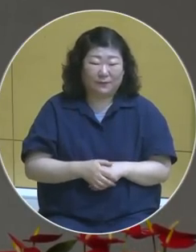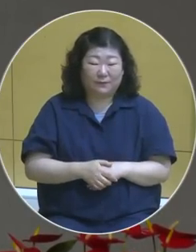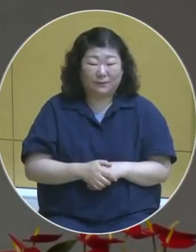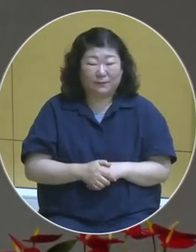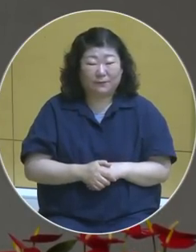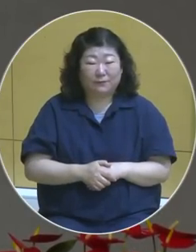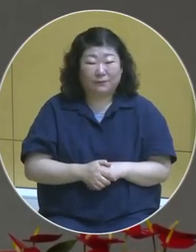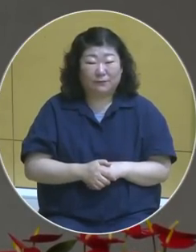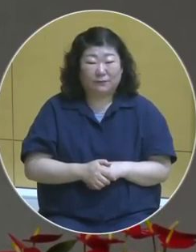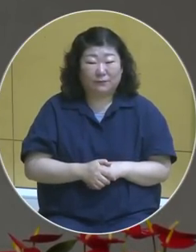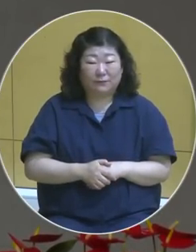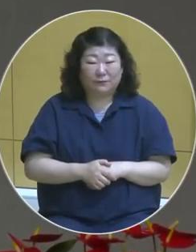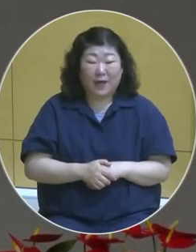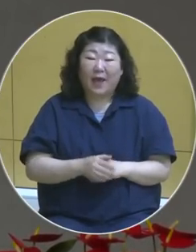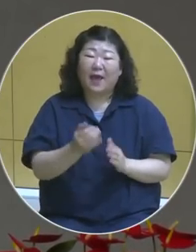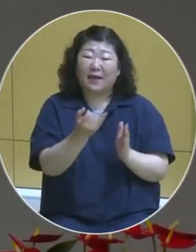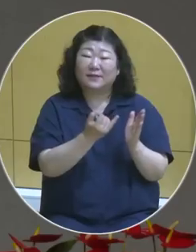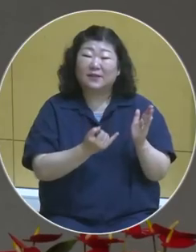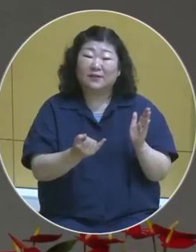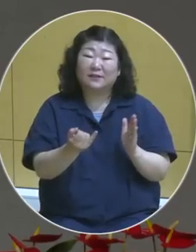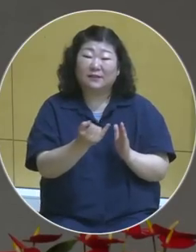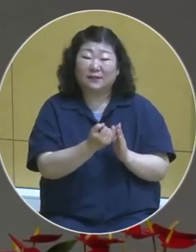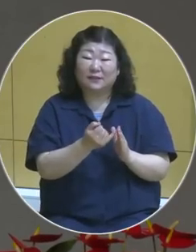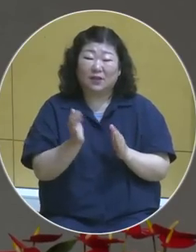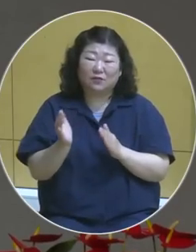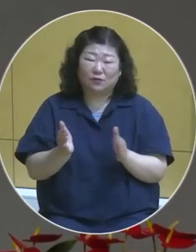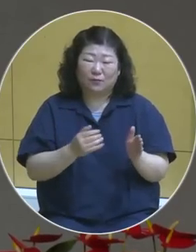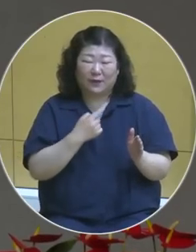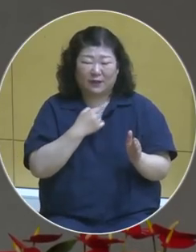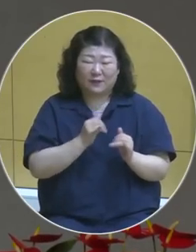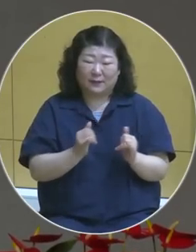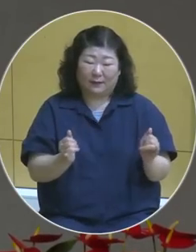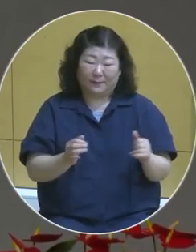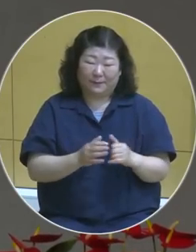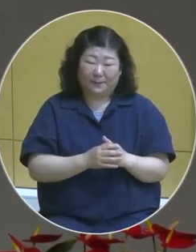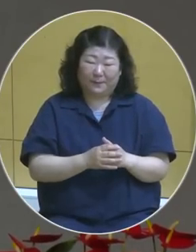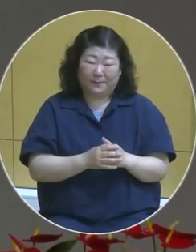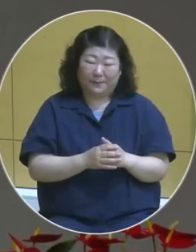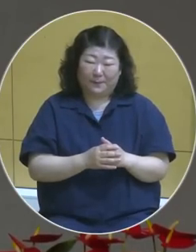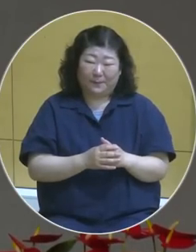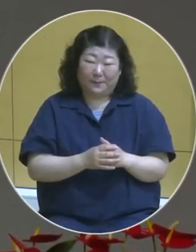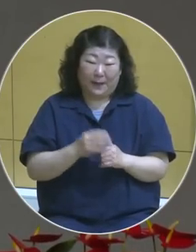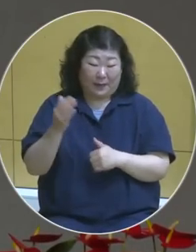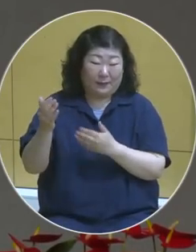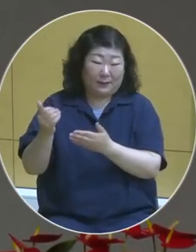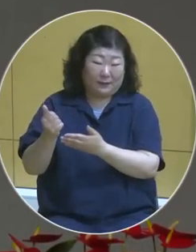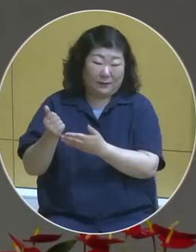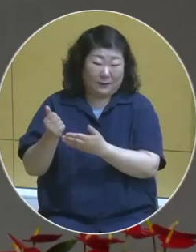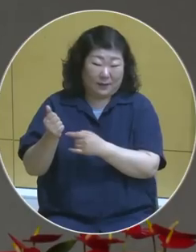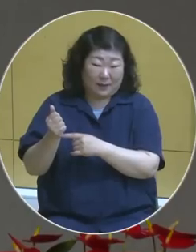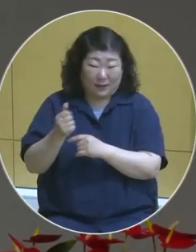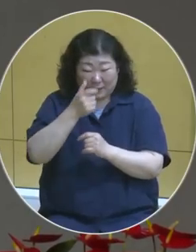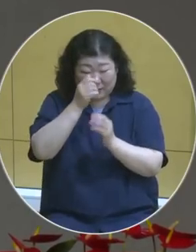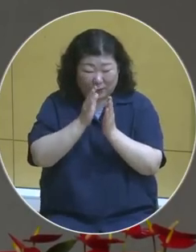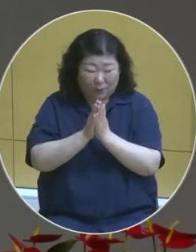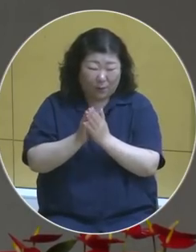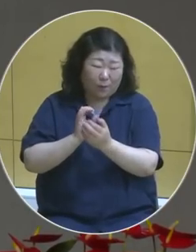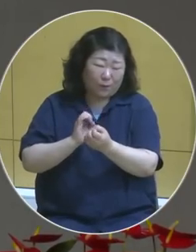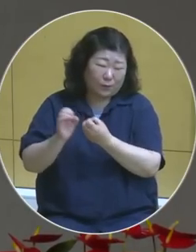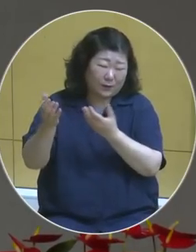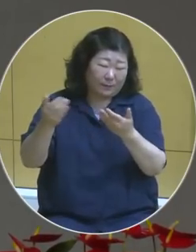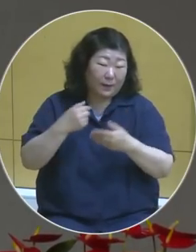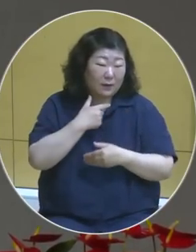거예요. 애쓰는 준비했던 사람입니다. 사랑하는 여러분, 하나님께 기도응답 받기를